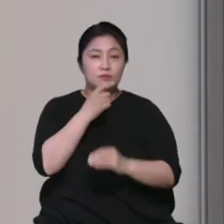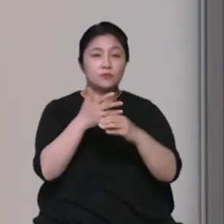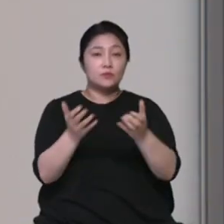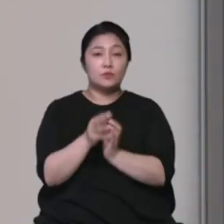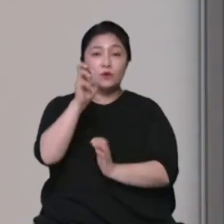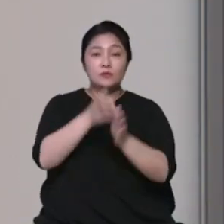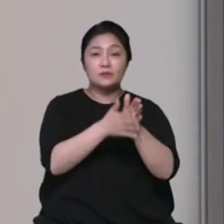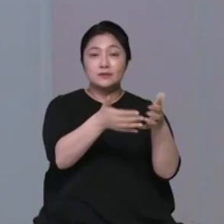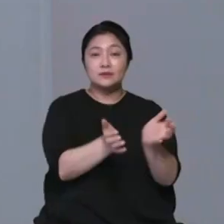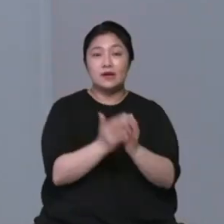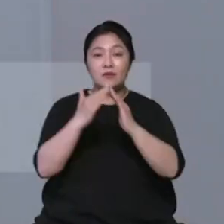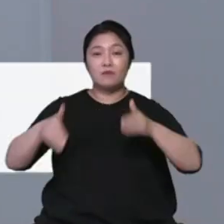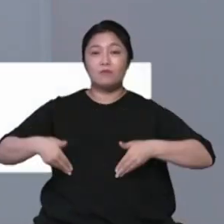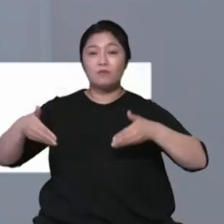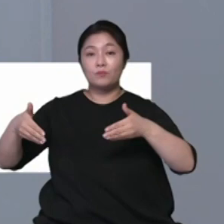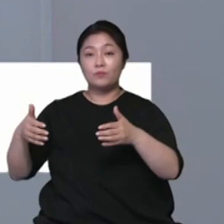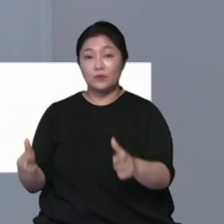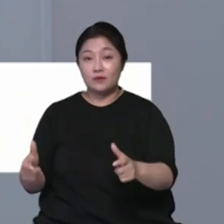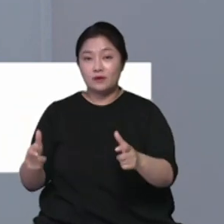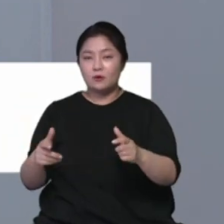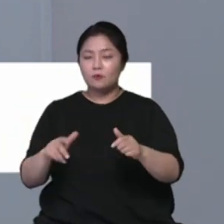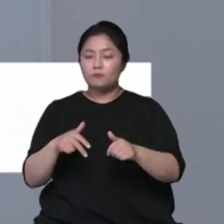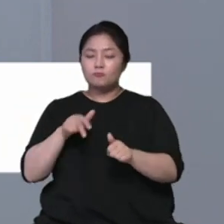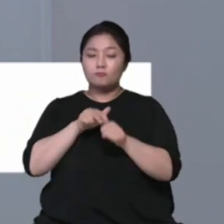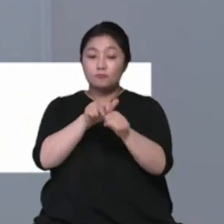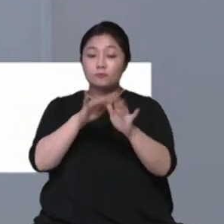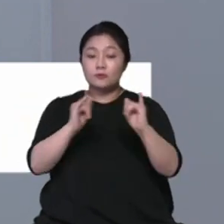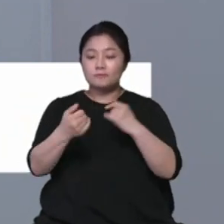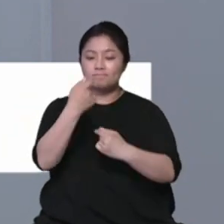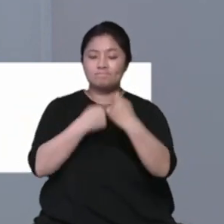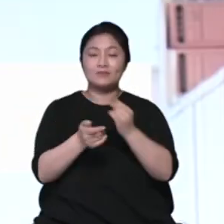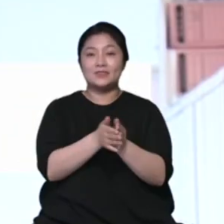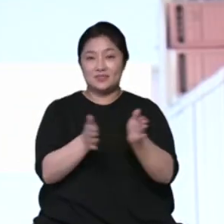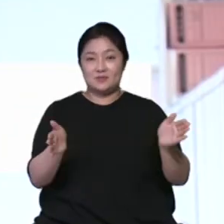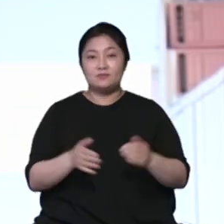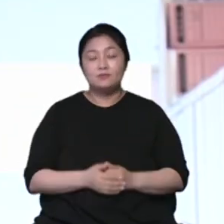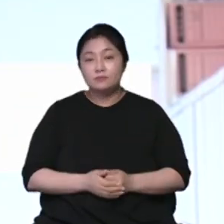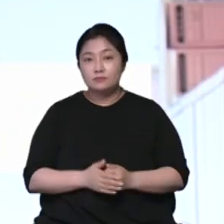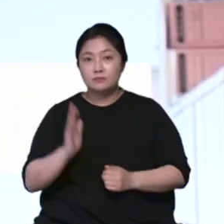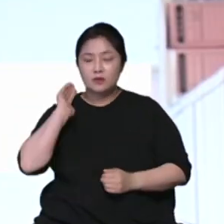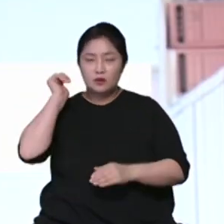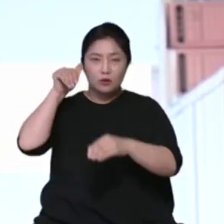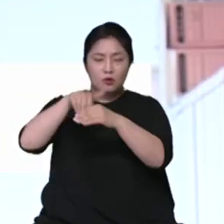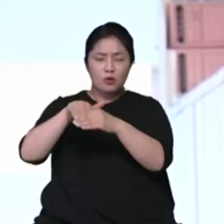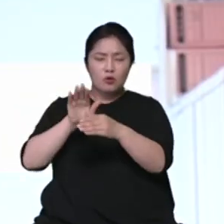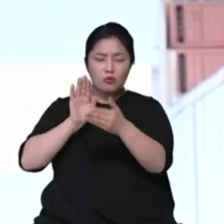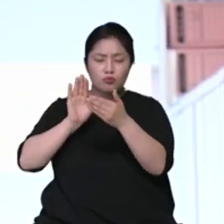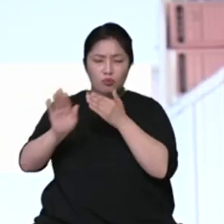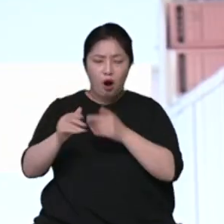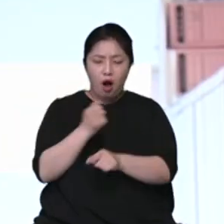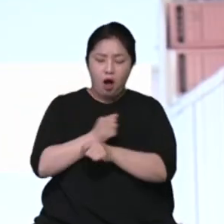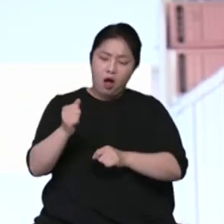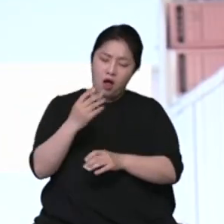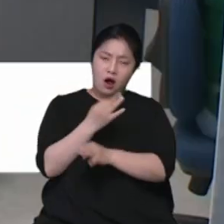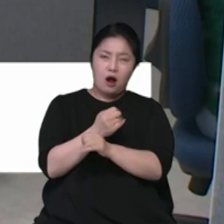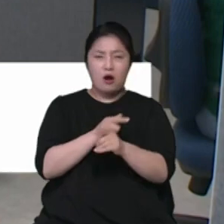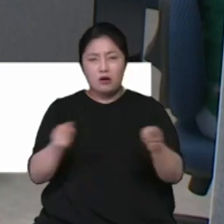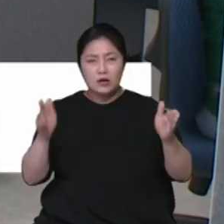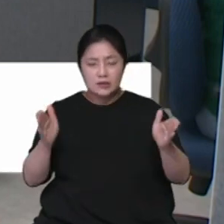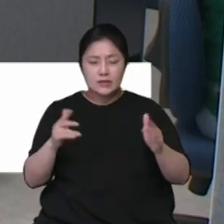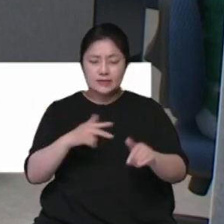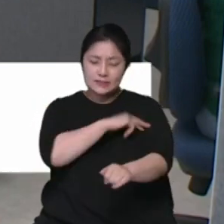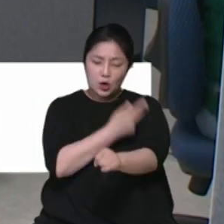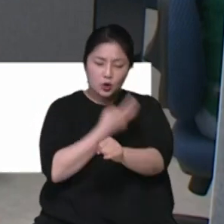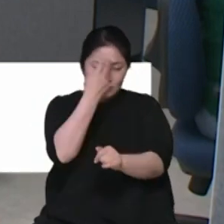민주당 광주시당과 전남도당의 후보자 접수가 시작됐습니다. 대선 이후 촉박한 일정으로 공직 후보자